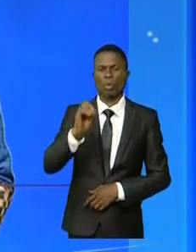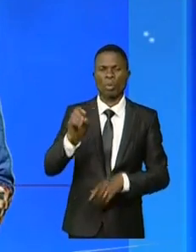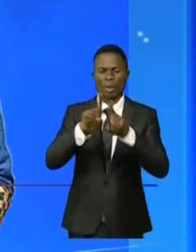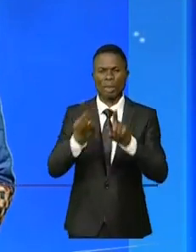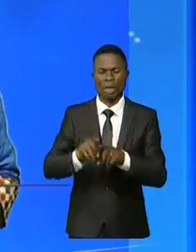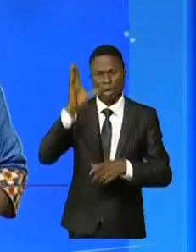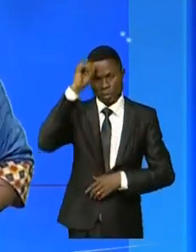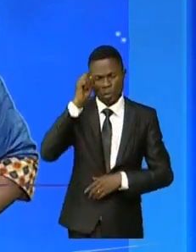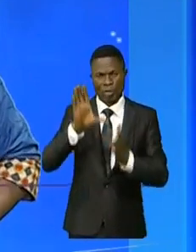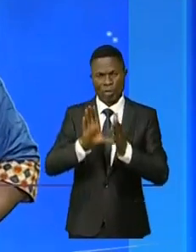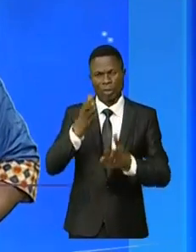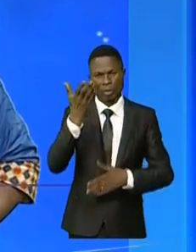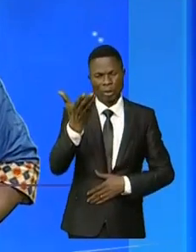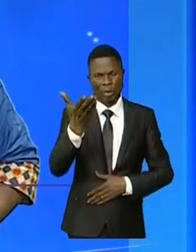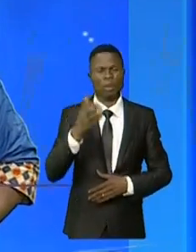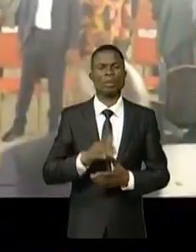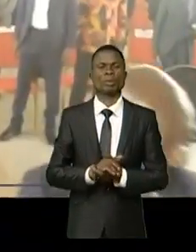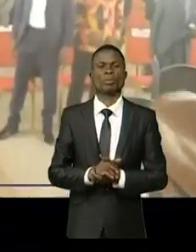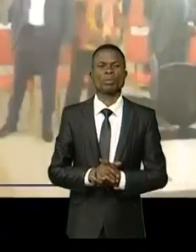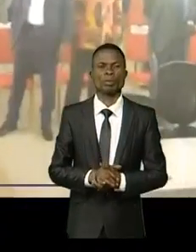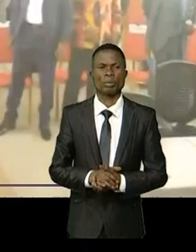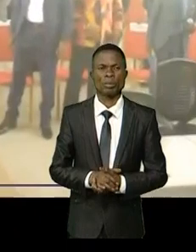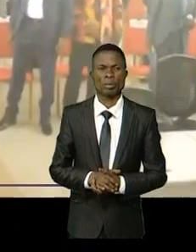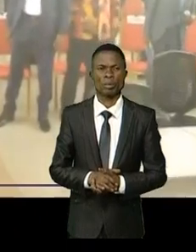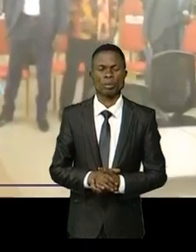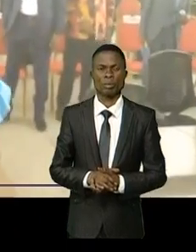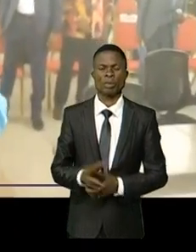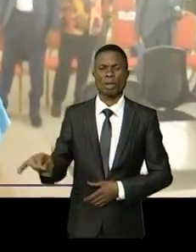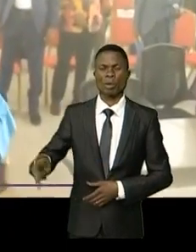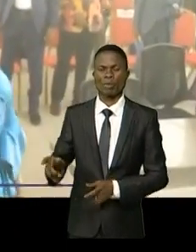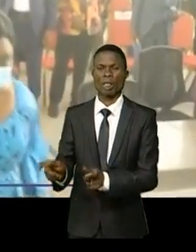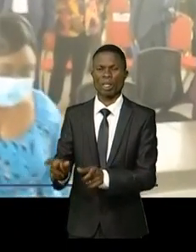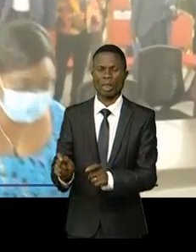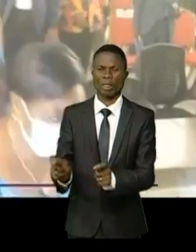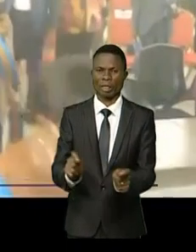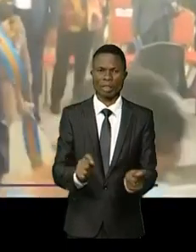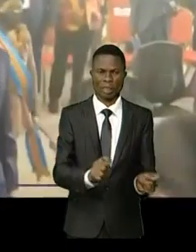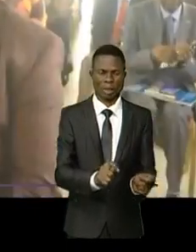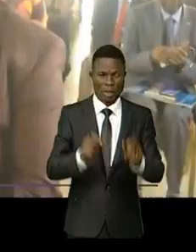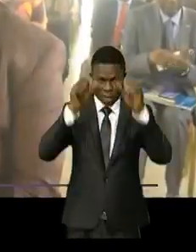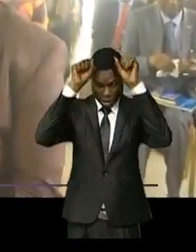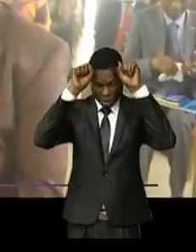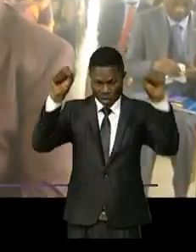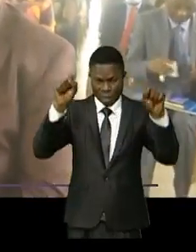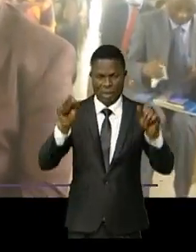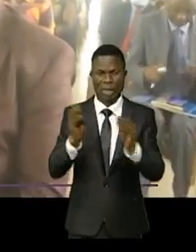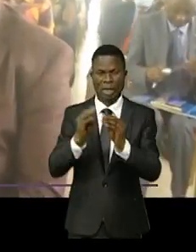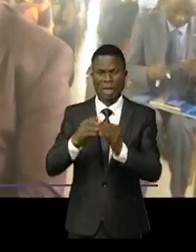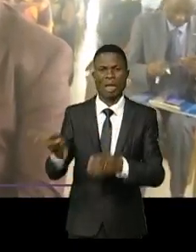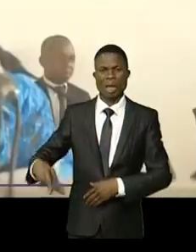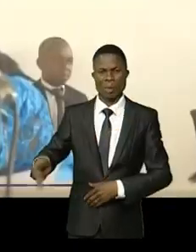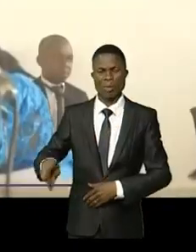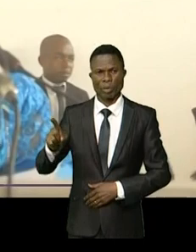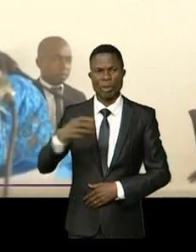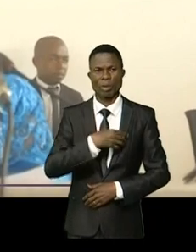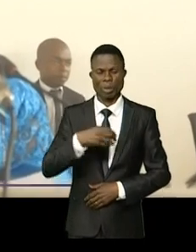qu'on a signé Jean-Pierre Nolondé-Bazou. Dans la province du Tanganyika, c'est la présidente de l'Assemblée provinciale Virginie Kulunimba